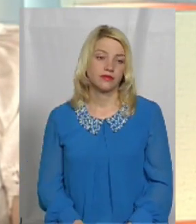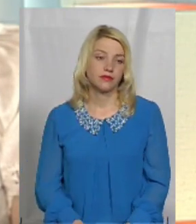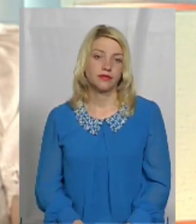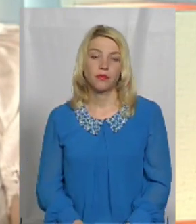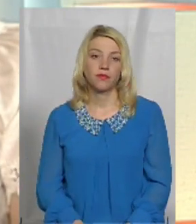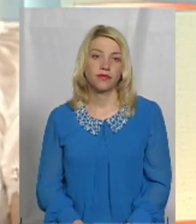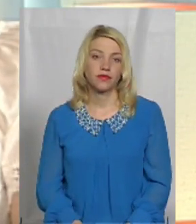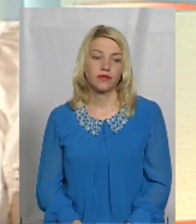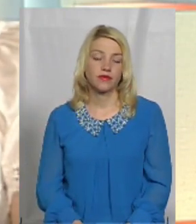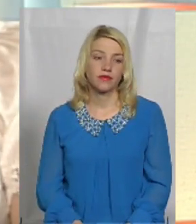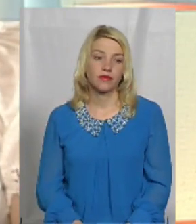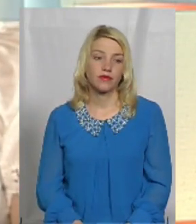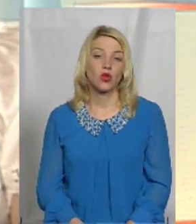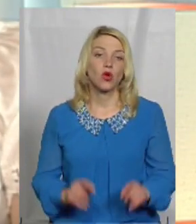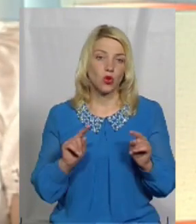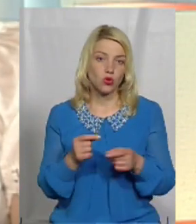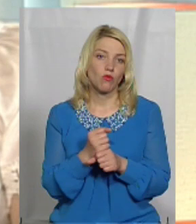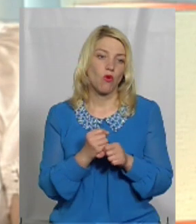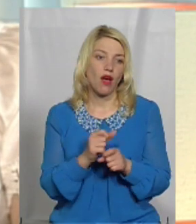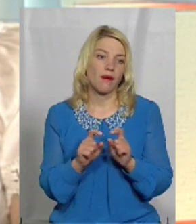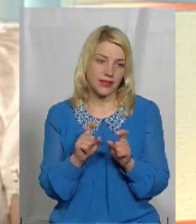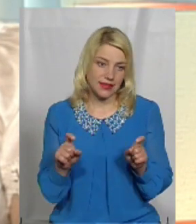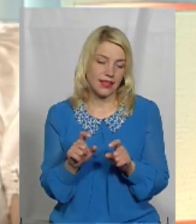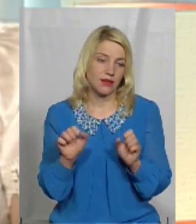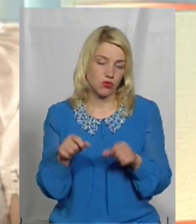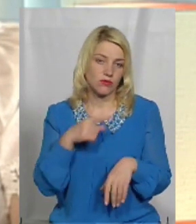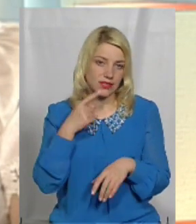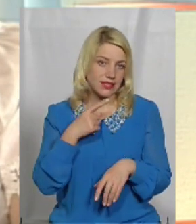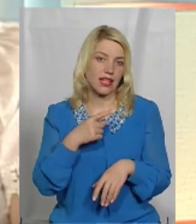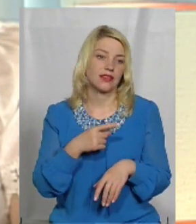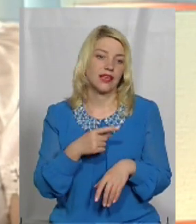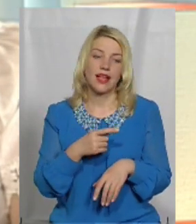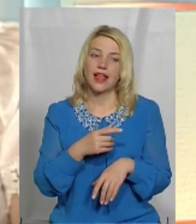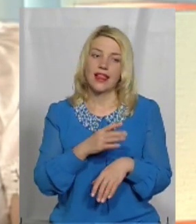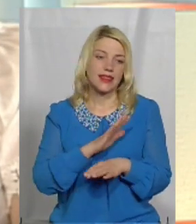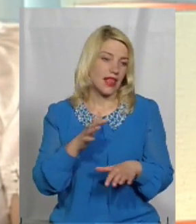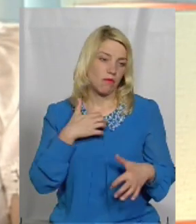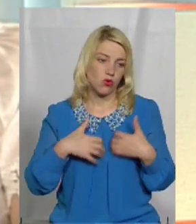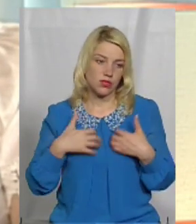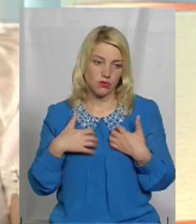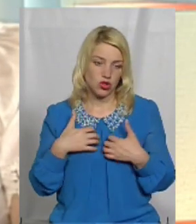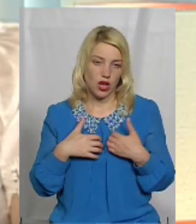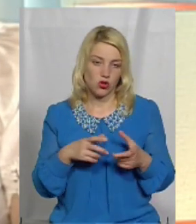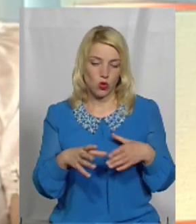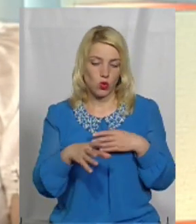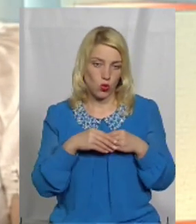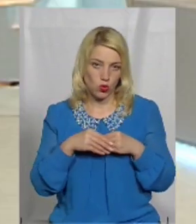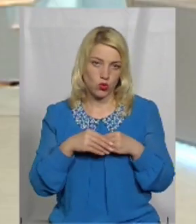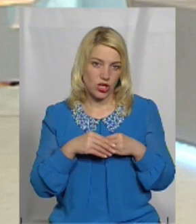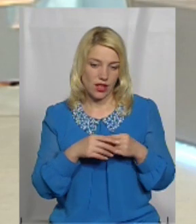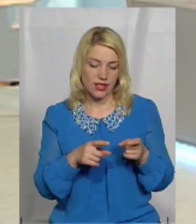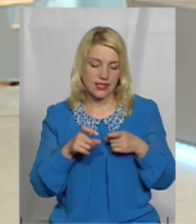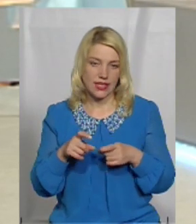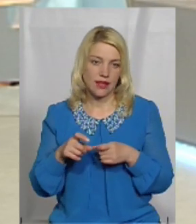тому, напевно, аптеки, ну, скажімо так, не поспішають долучатися